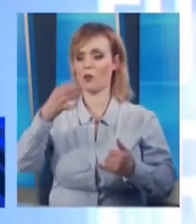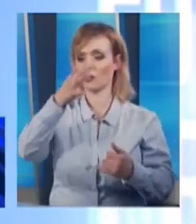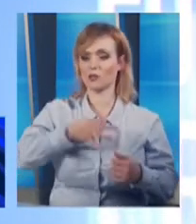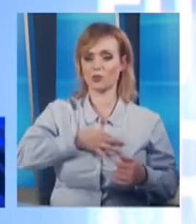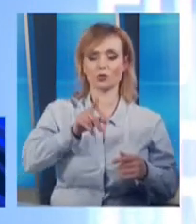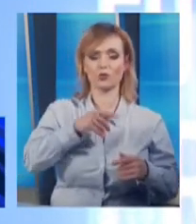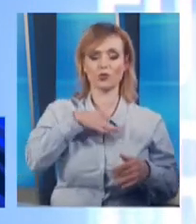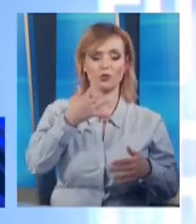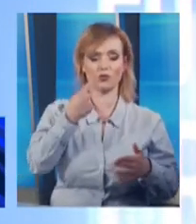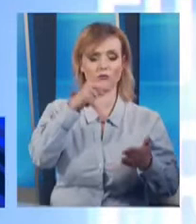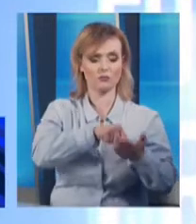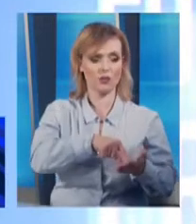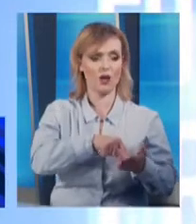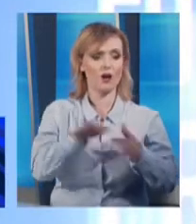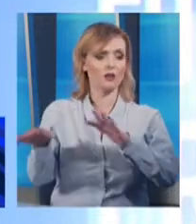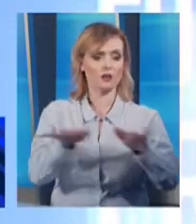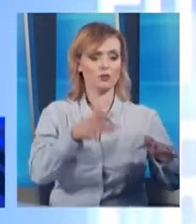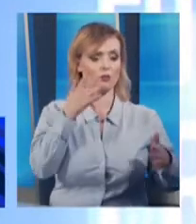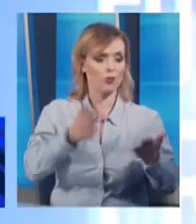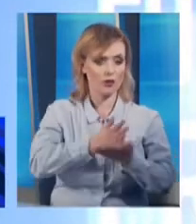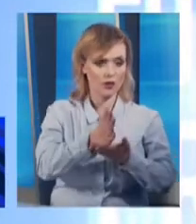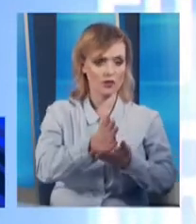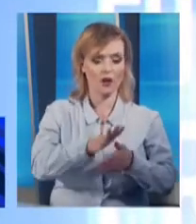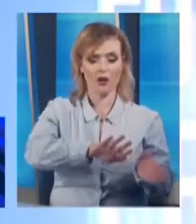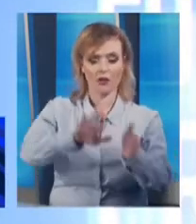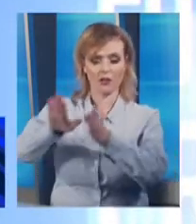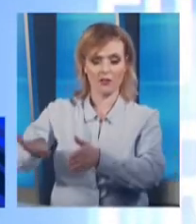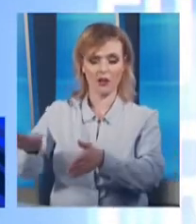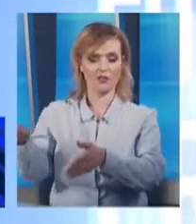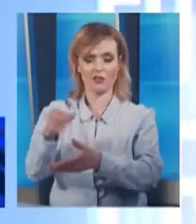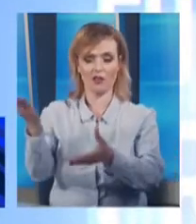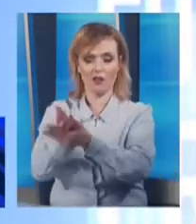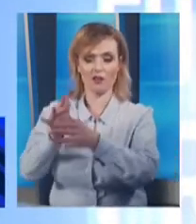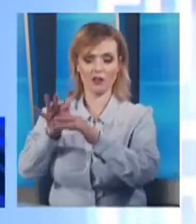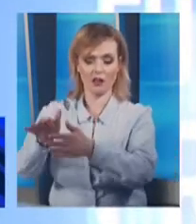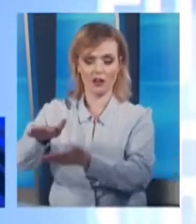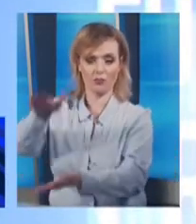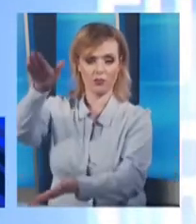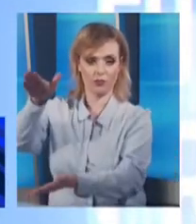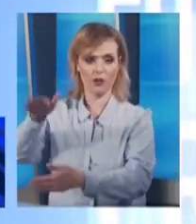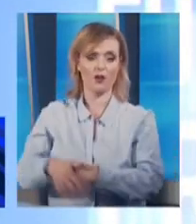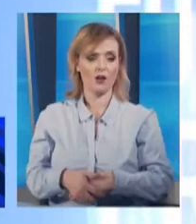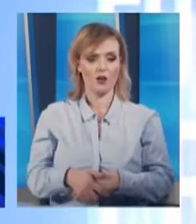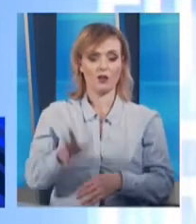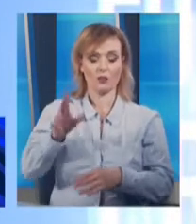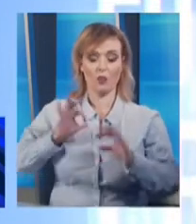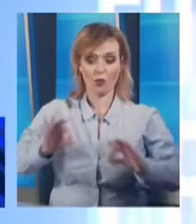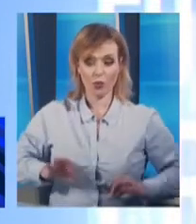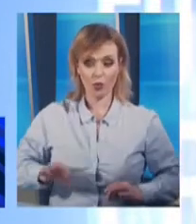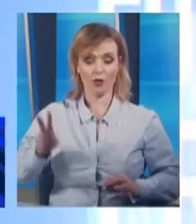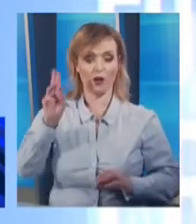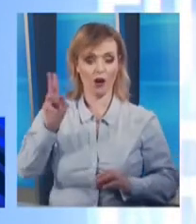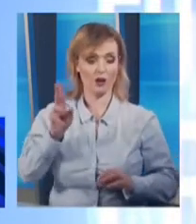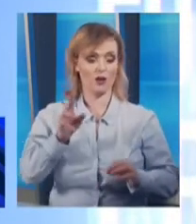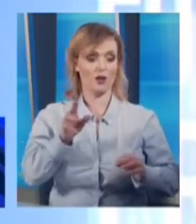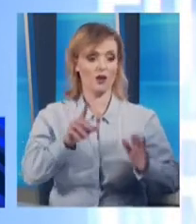politice și trece deoparte, pune deoparte dosare, da, care sunt de o actualitate enormă. Deci un procuror cu care